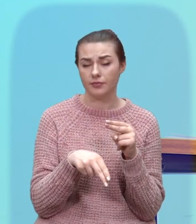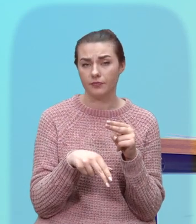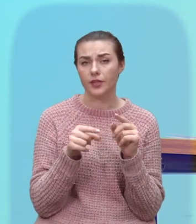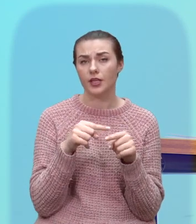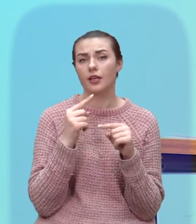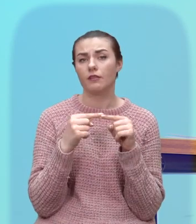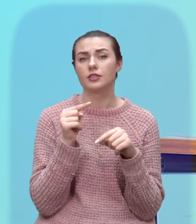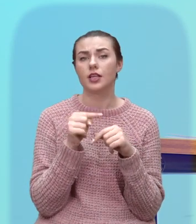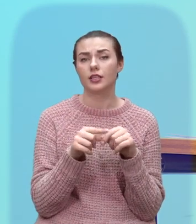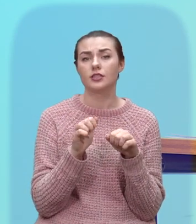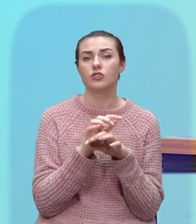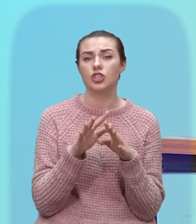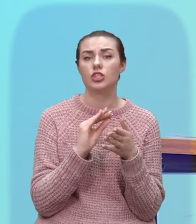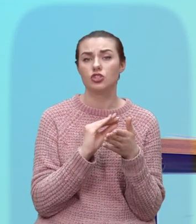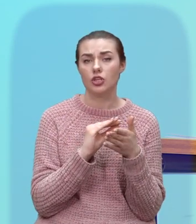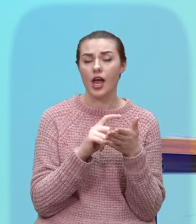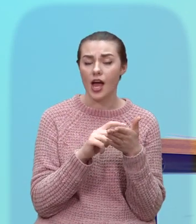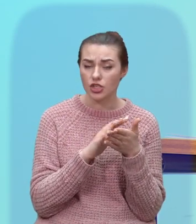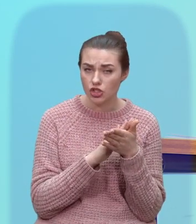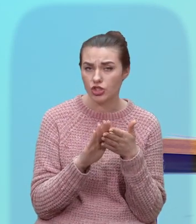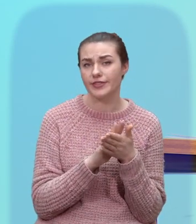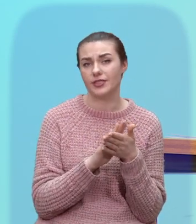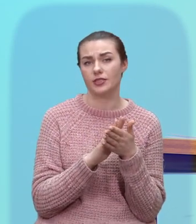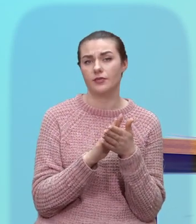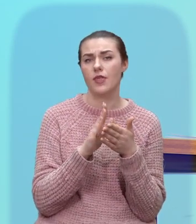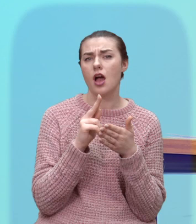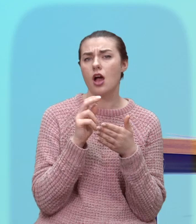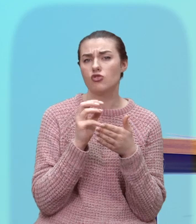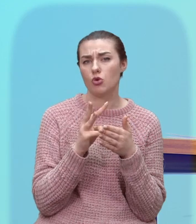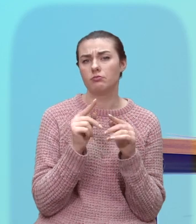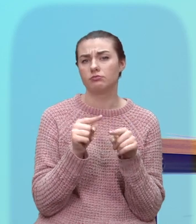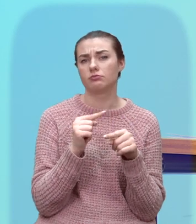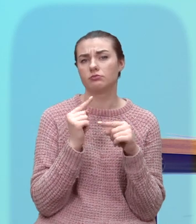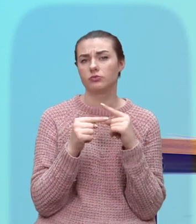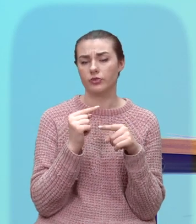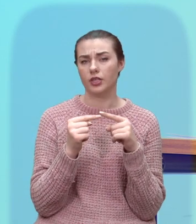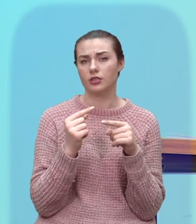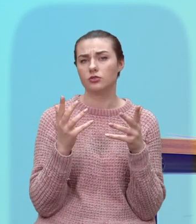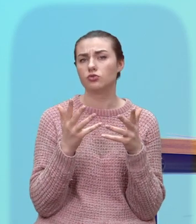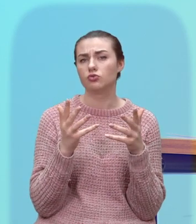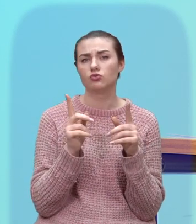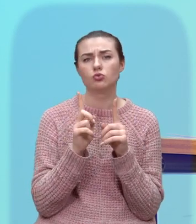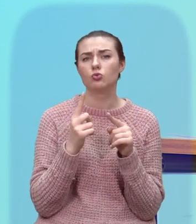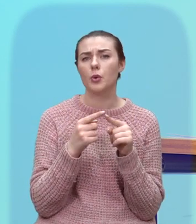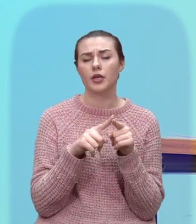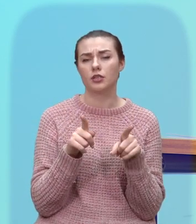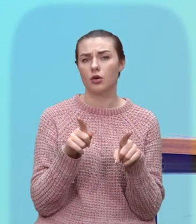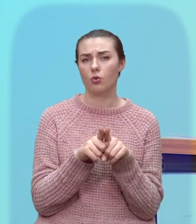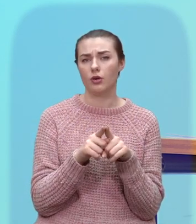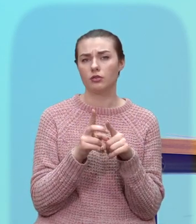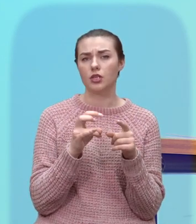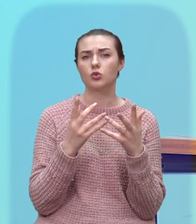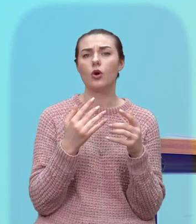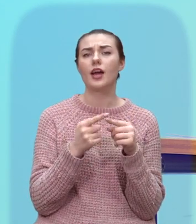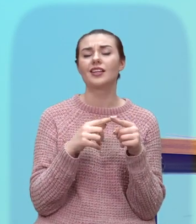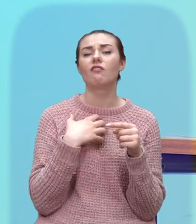да здесь говорится тогда святилище очиститься о чем идет речь что это